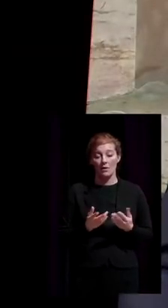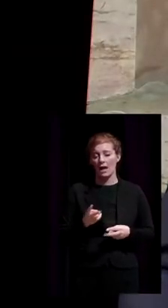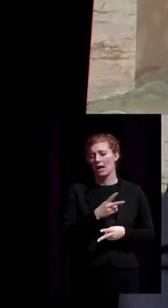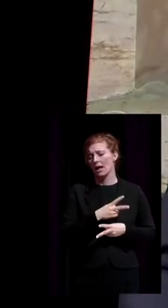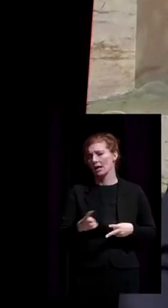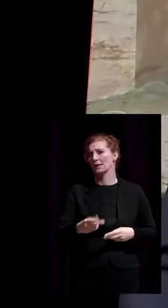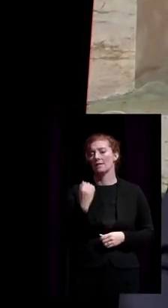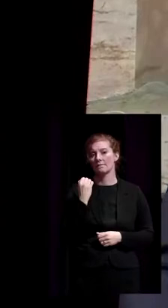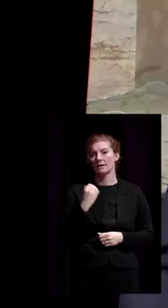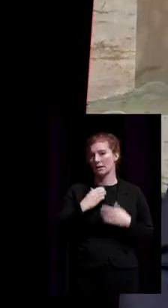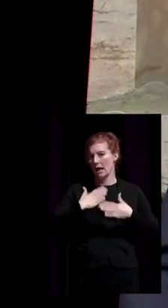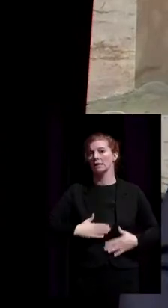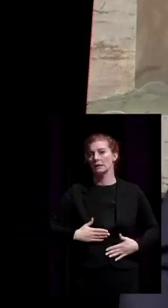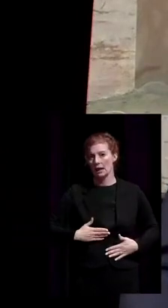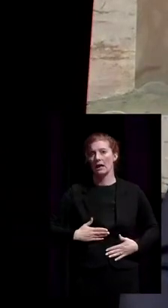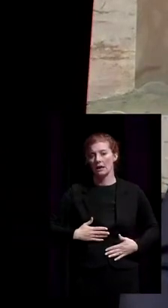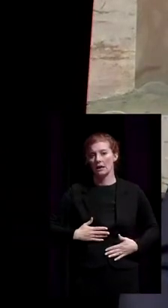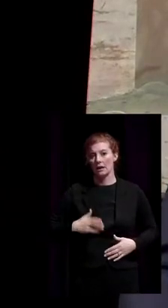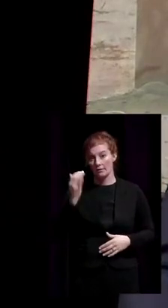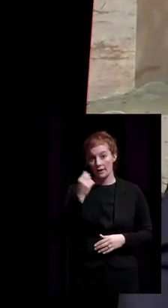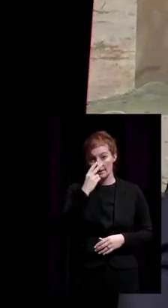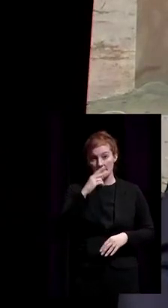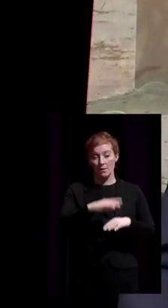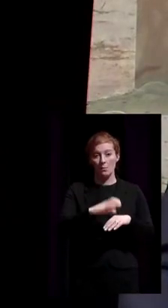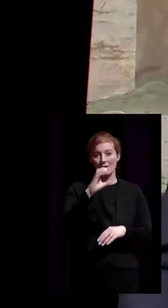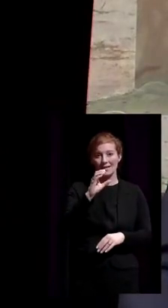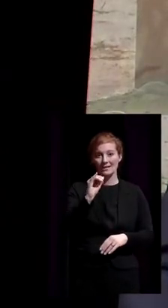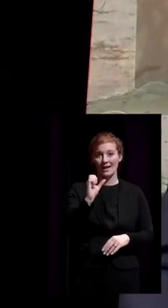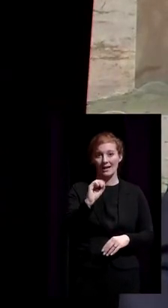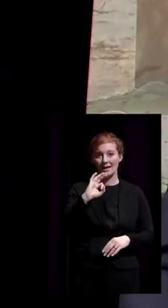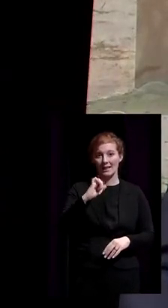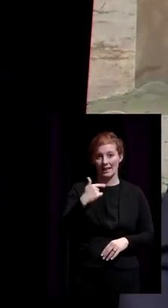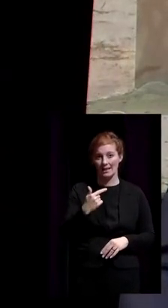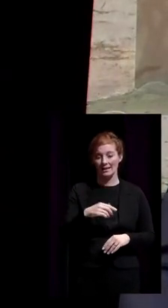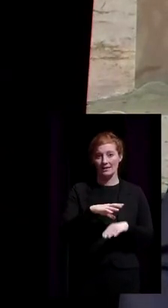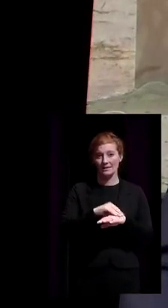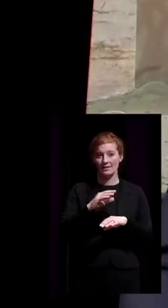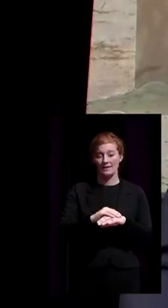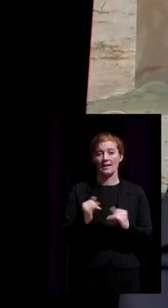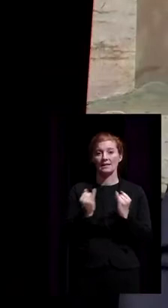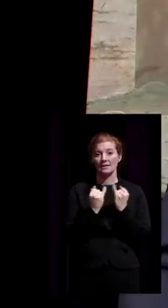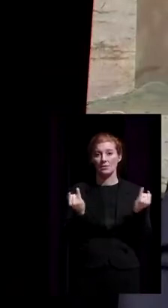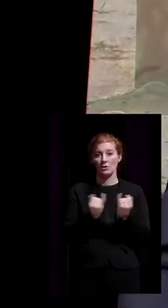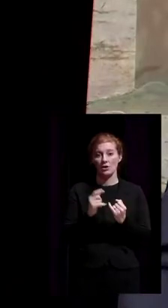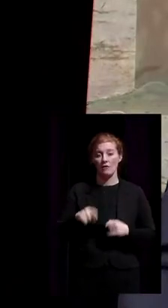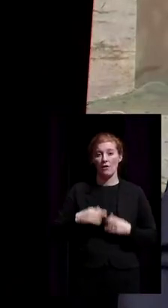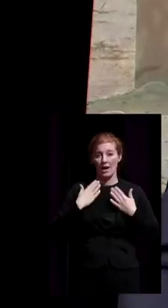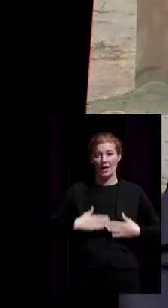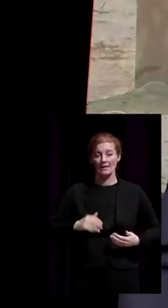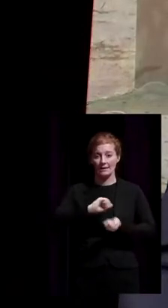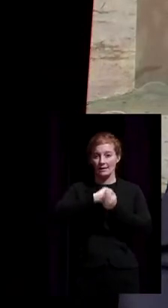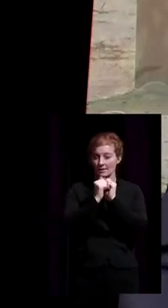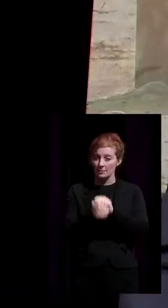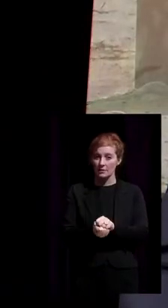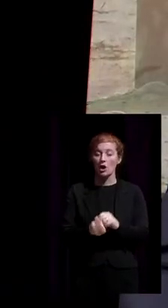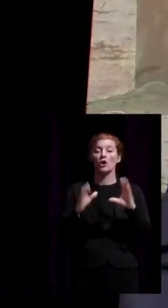viktigt hälsa är. Vi ser på SAIT, Svensk institut för Global Health Transformation. Ja, vi